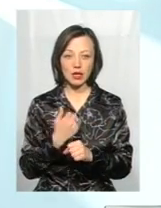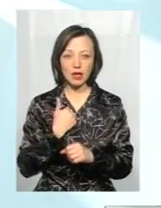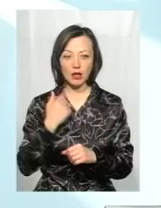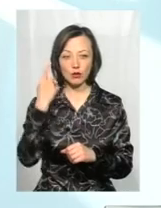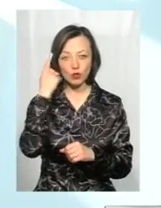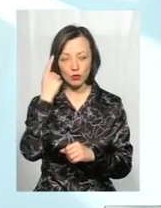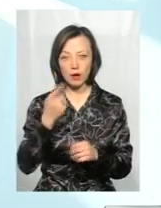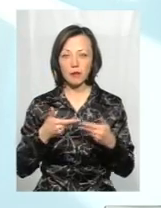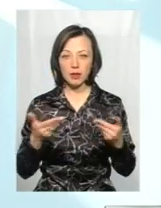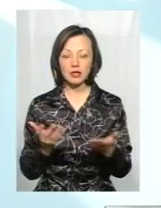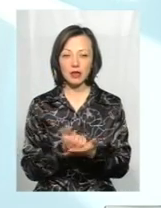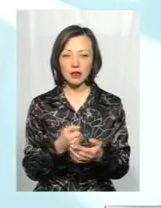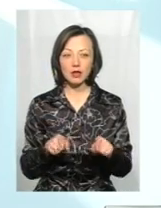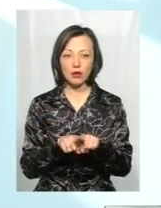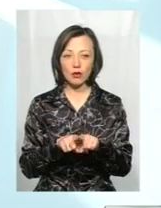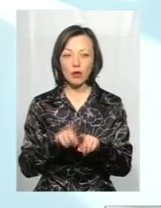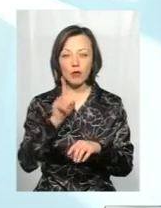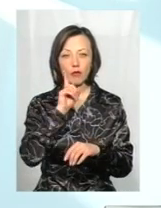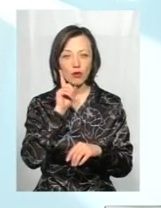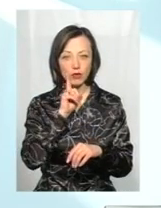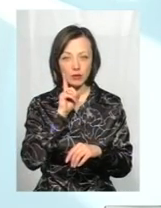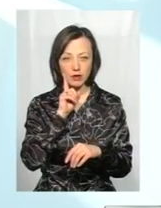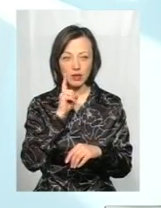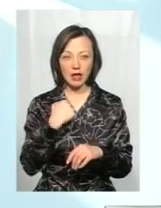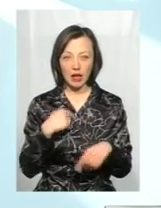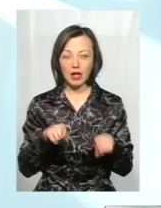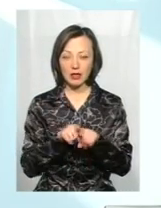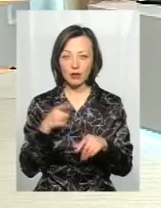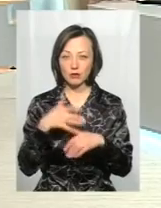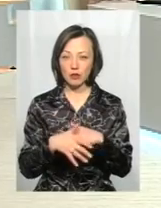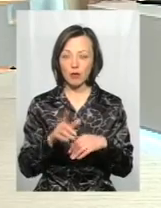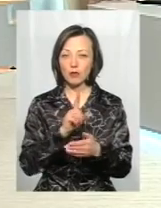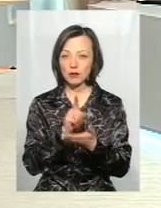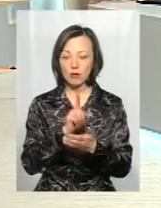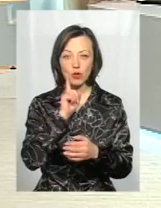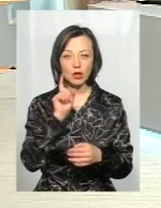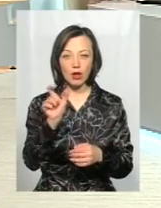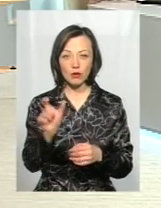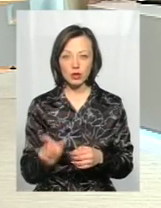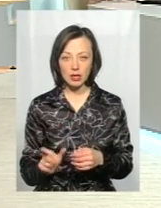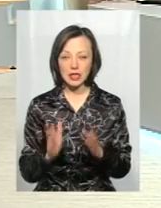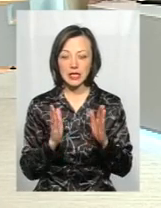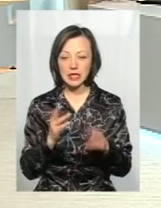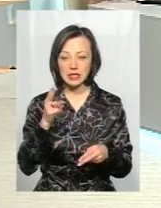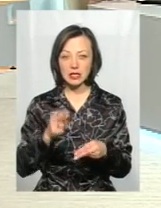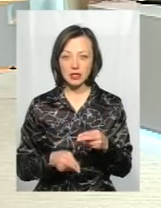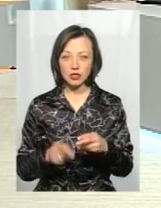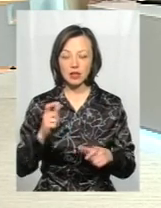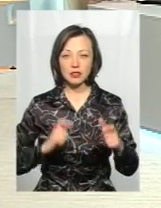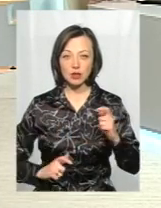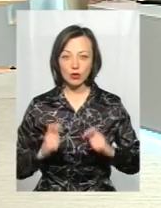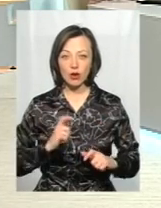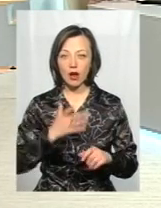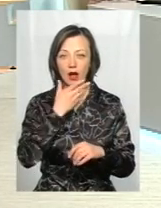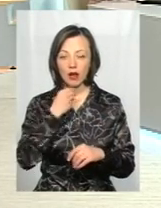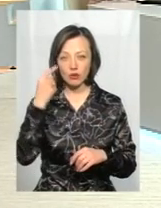думаю, ми знайдемо таку молоду, це обов'язково, я так розумію, я собі так розумію, що це має бути обов'язково молода людина, яка тільки що закінчила інститут, яка